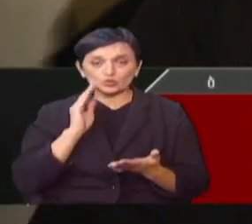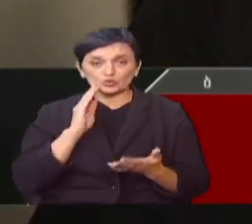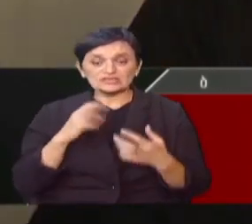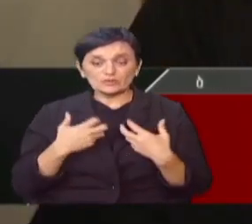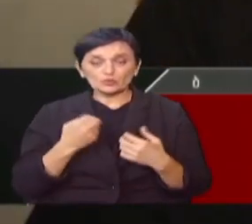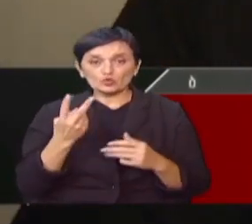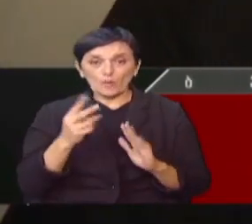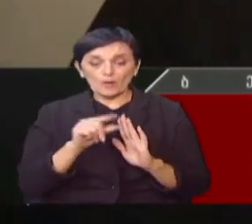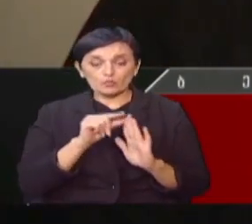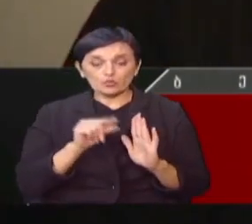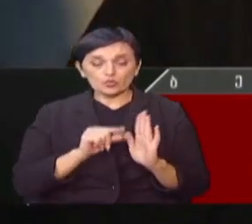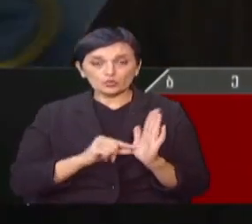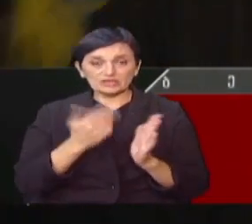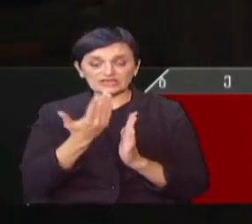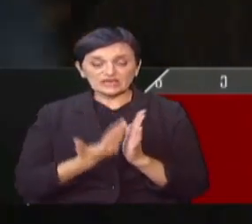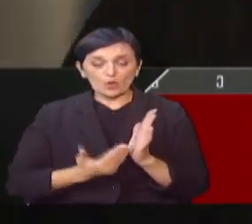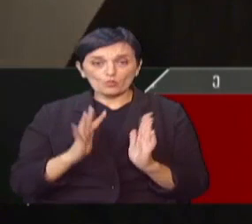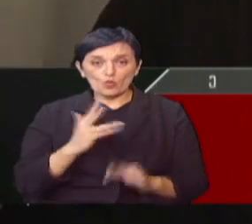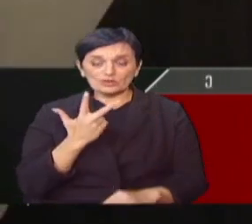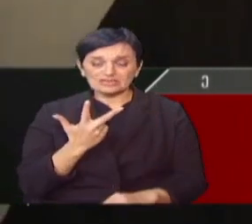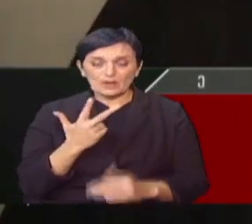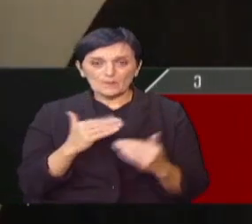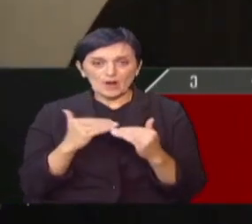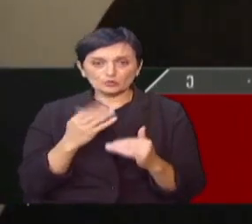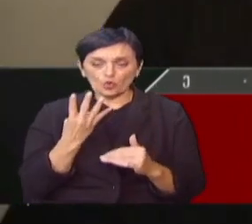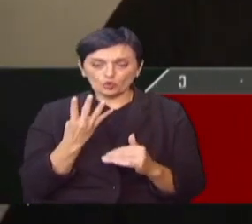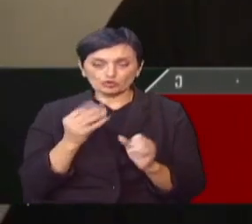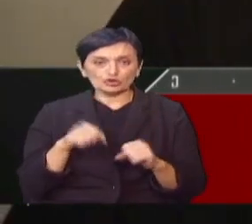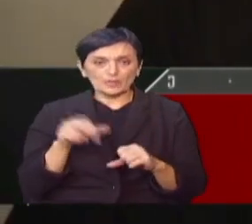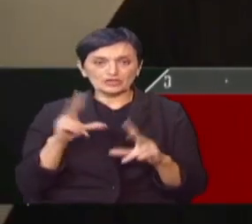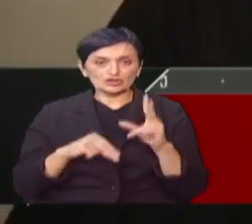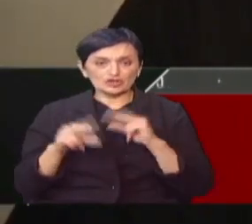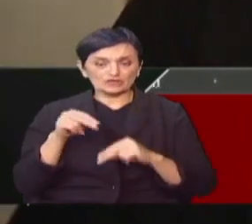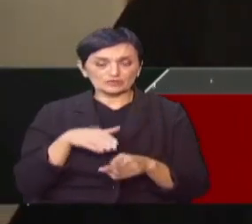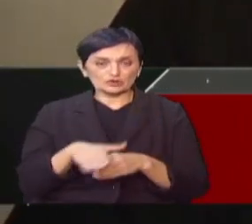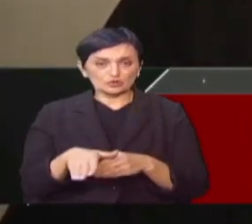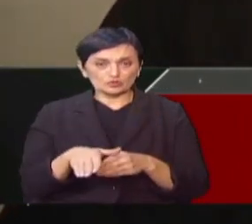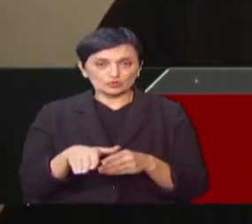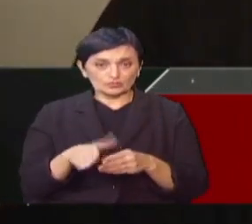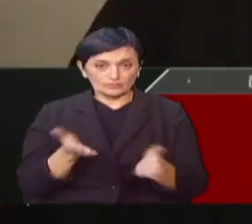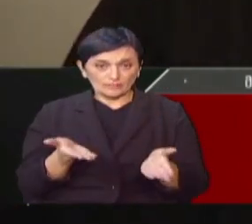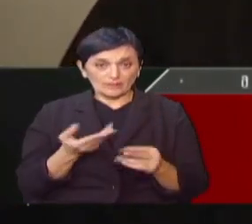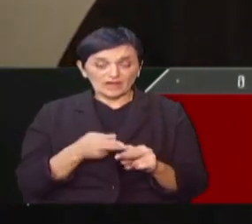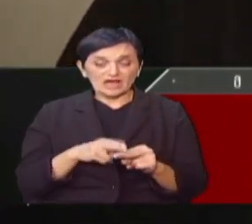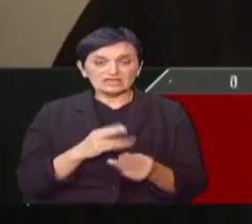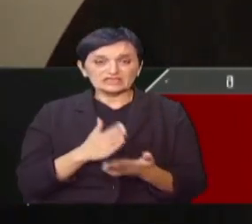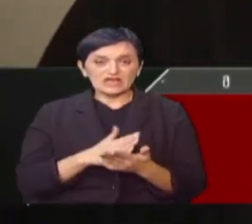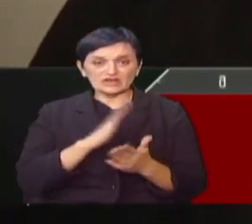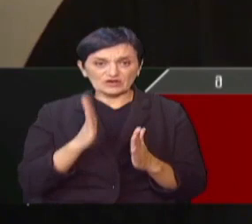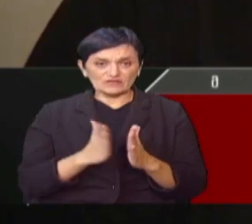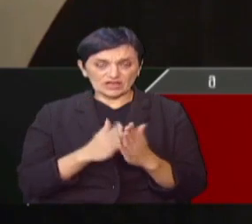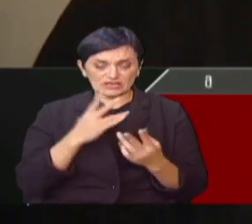საწუხარო 12 პუნქტიან რეკომენდაციიდან მხოლოდ 3 ან მაქსიმუმ 4 შეიძლება ჩაგვითვალონ შესრულებულად, ხო? აი ეს არის ყველაზე